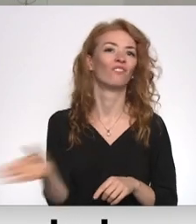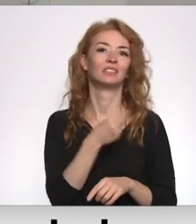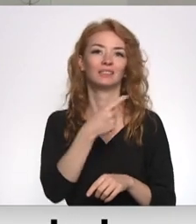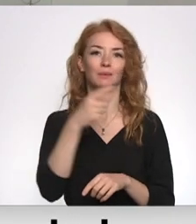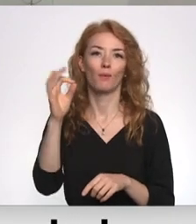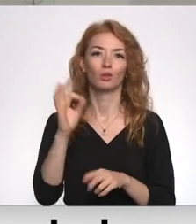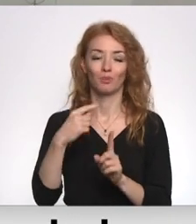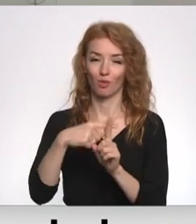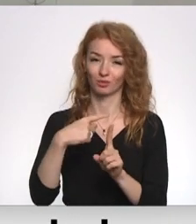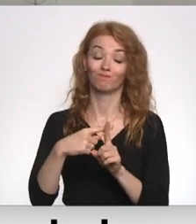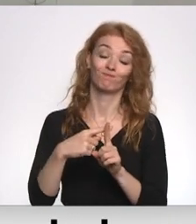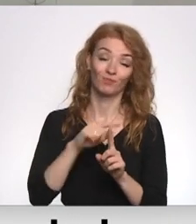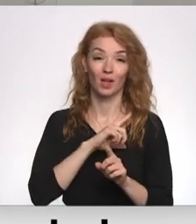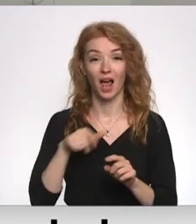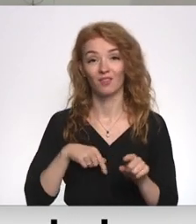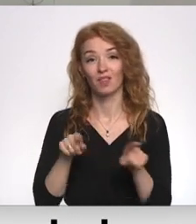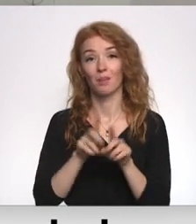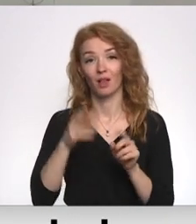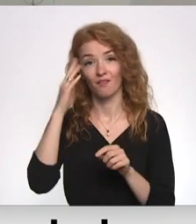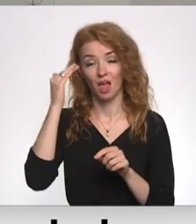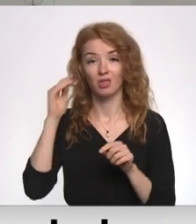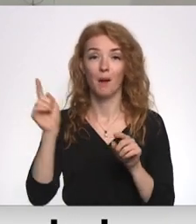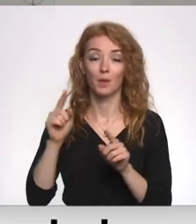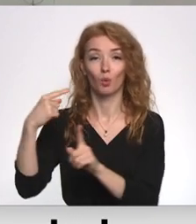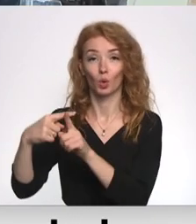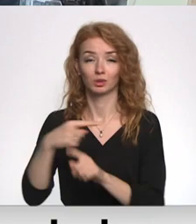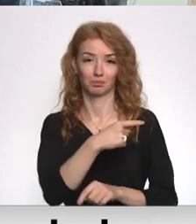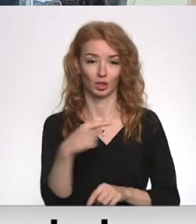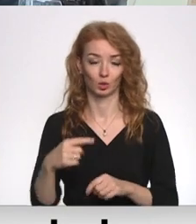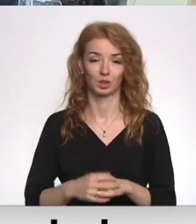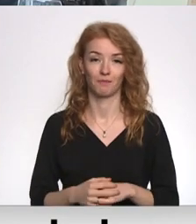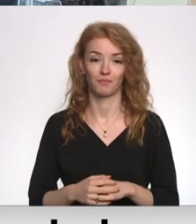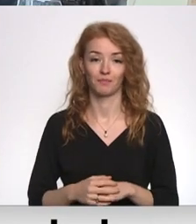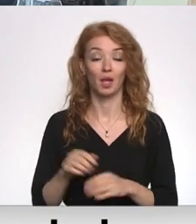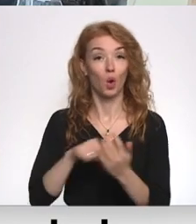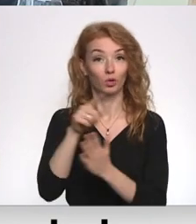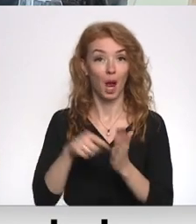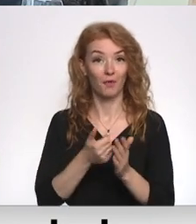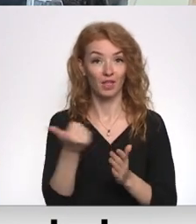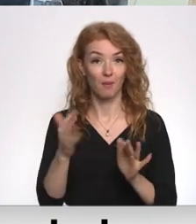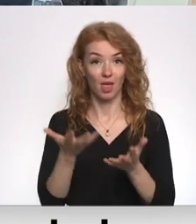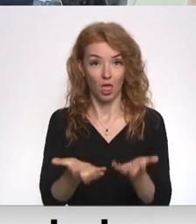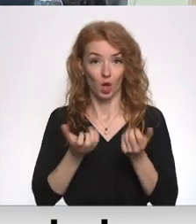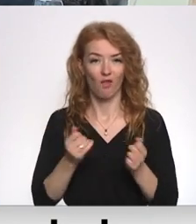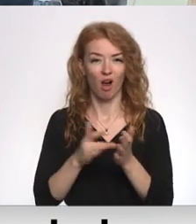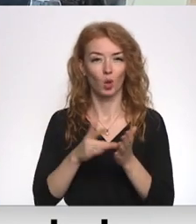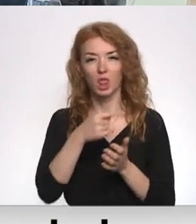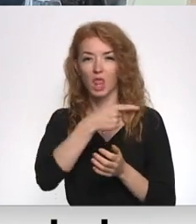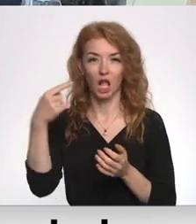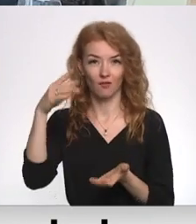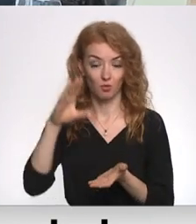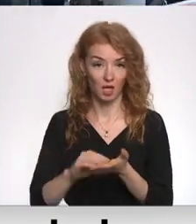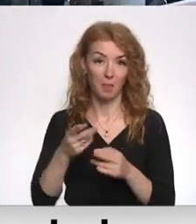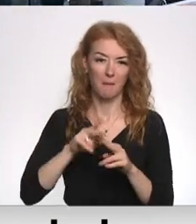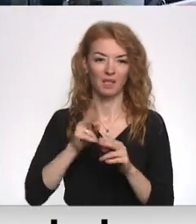pozitīvs. Un Latvijā tāpat kā Vietnamā ir plus un mīnus. Viņam jautājām, vai ir šeit guvis kādu negatīvu pieredzi tikai tādēļ,